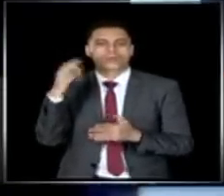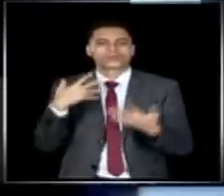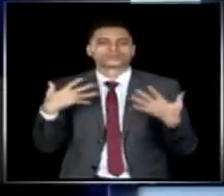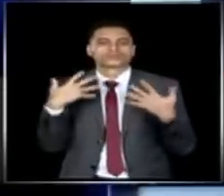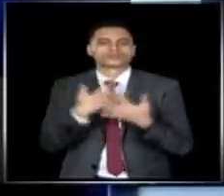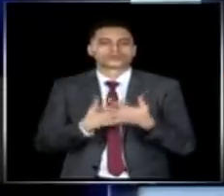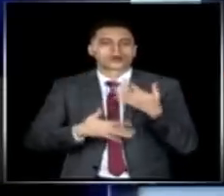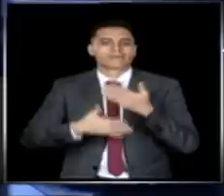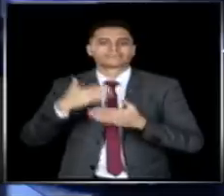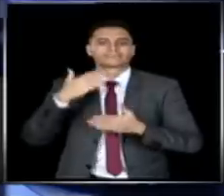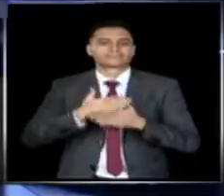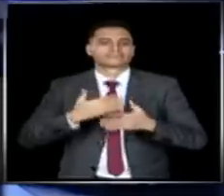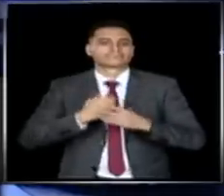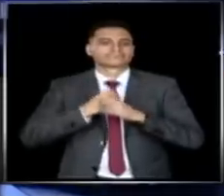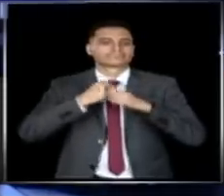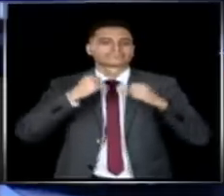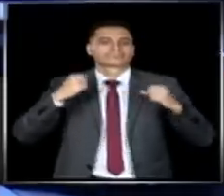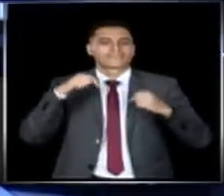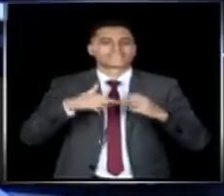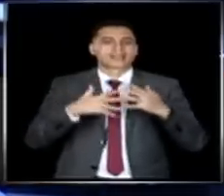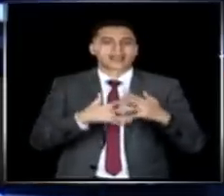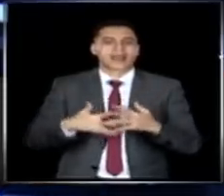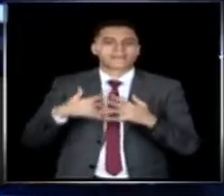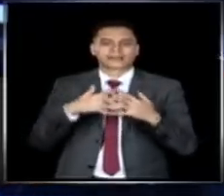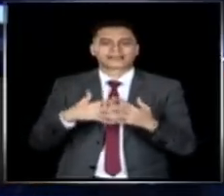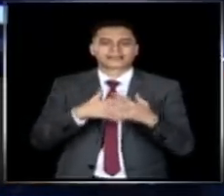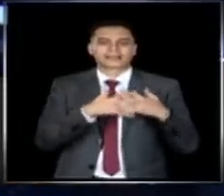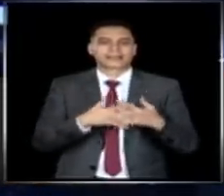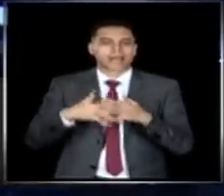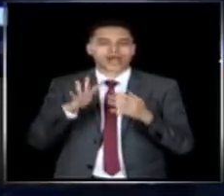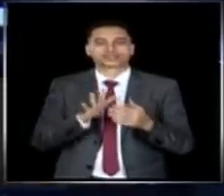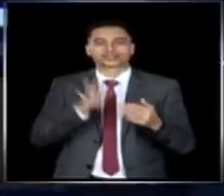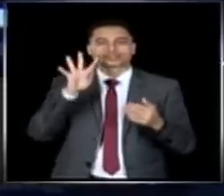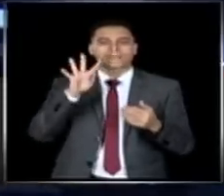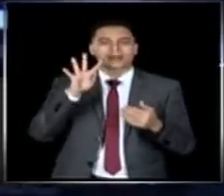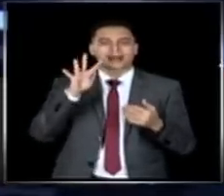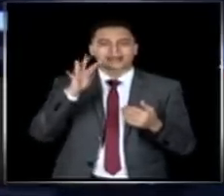1607 لإحدى الدول الأوروبية، فما هي؟